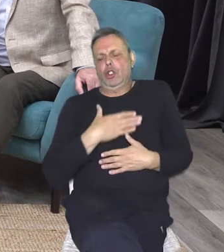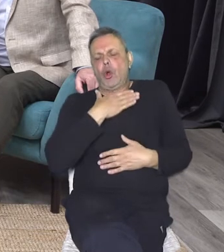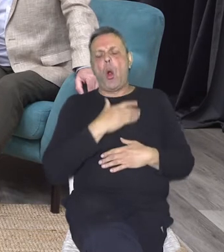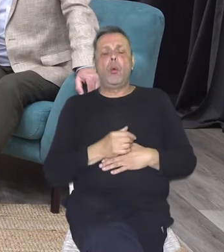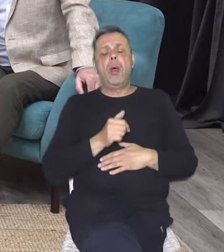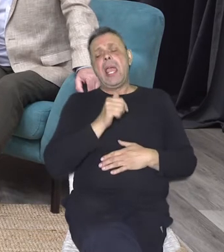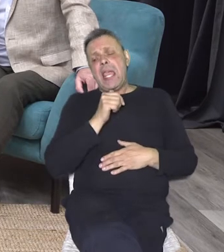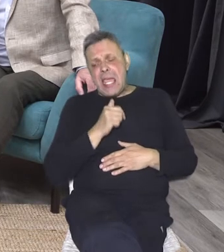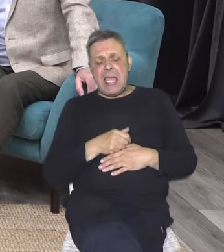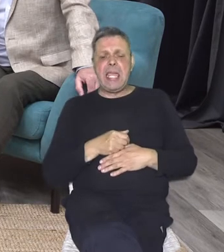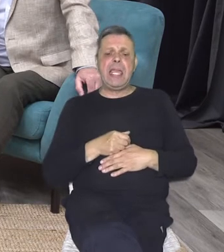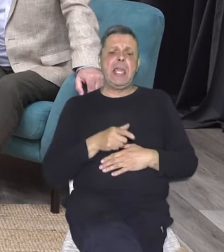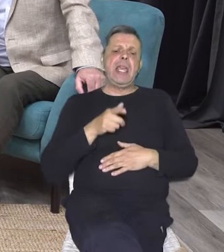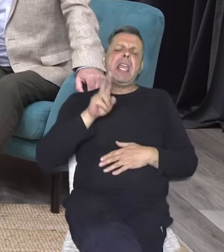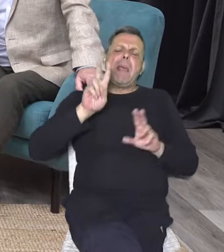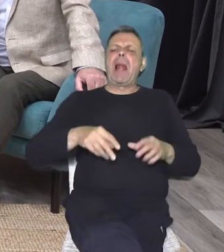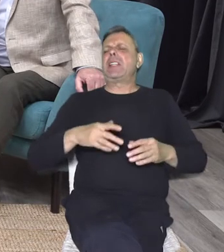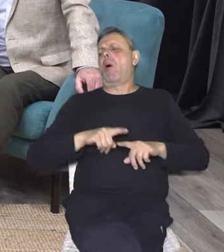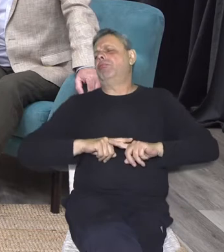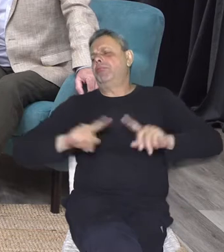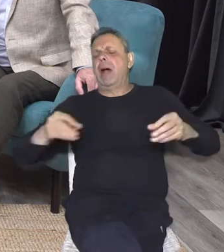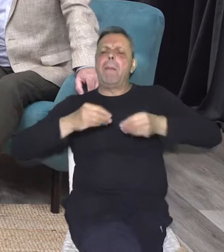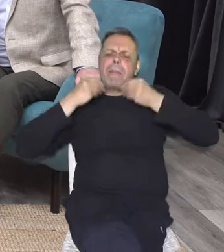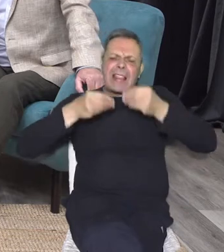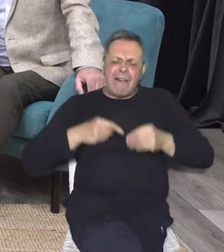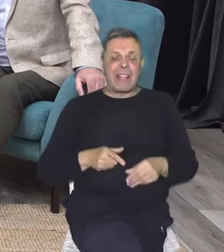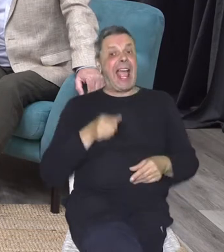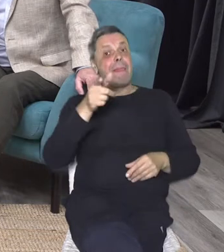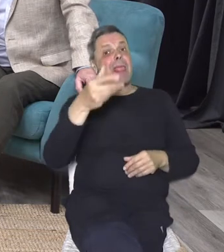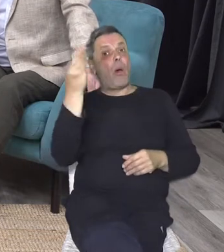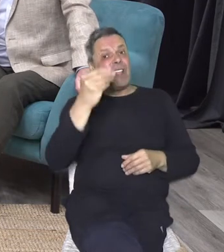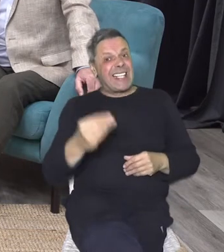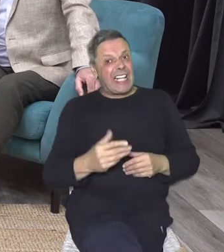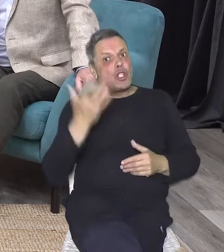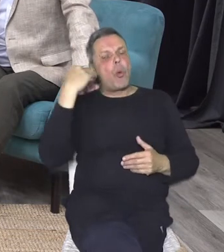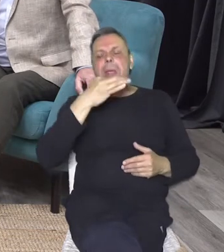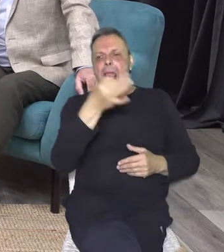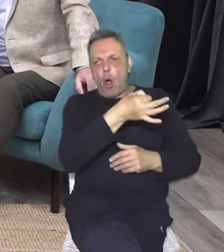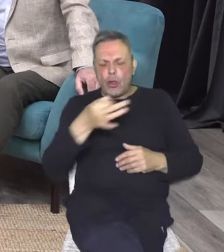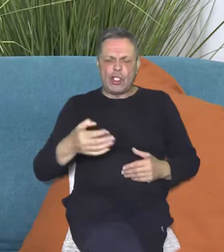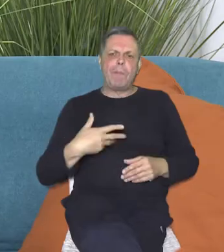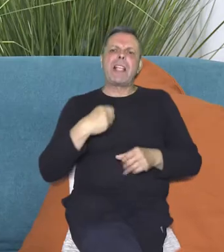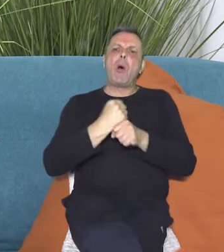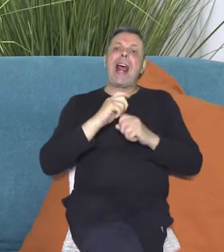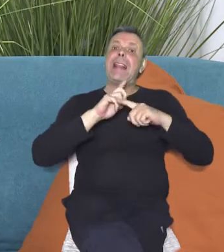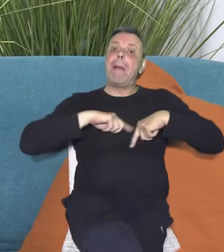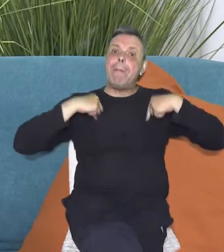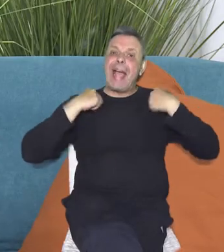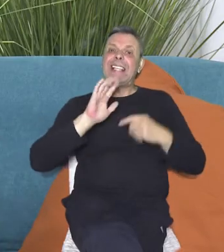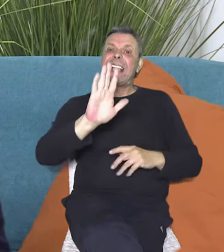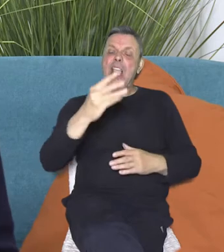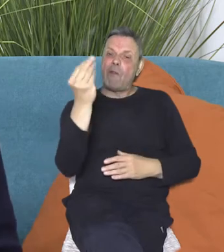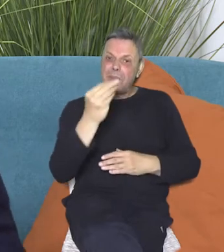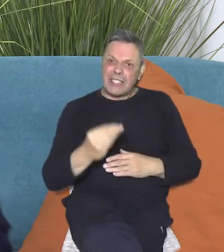školu. I onda smo imali predavanja i njegovi ti crteži su uvijek bili sjajni, pa smo radili majice sa